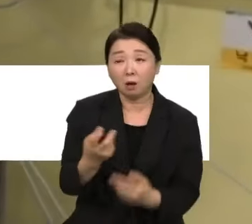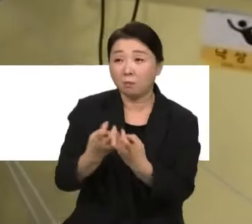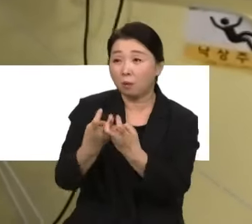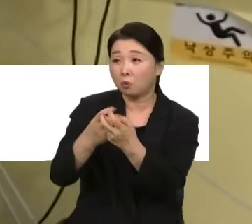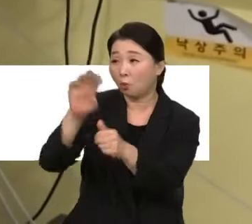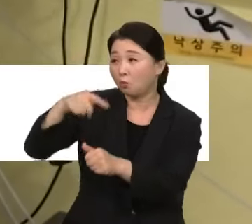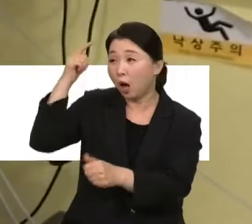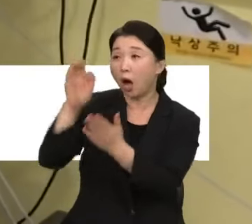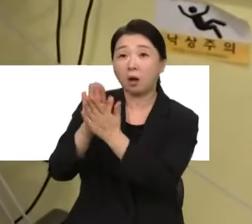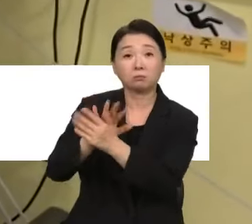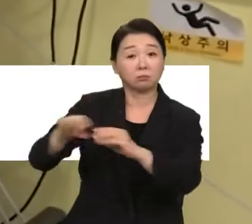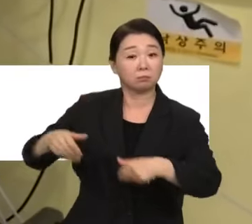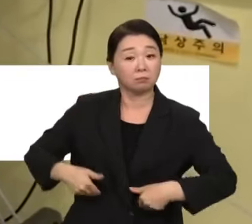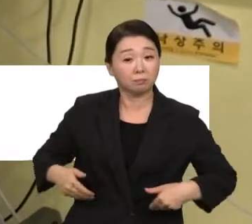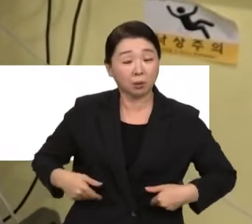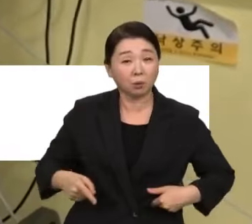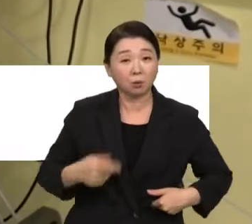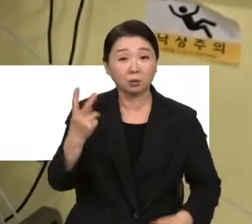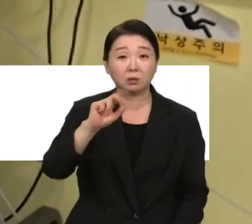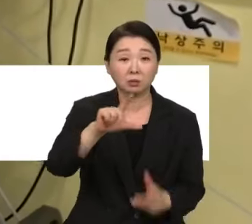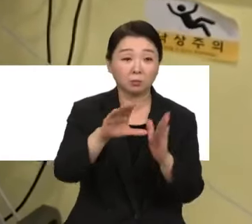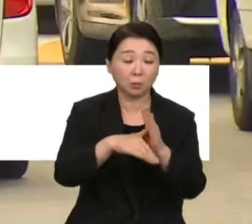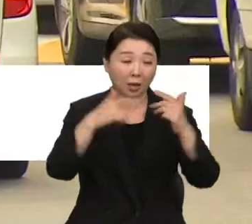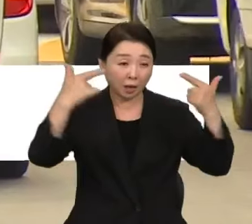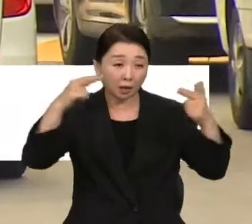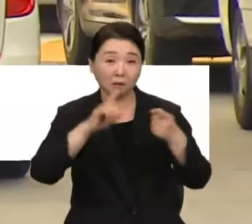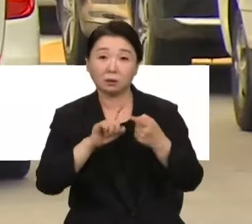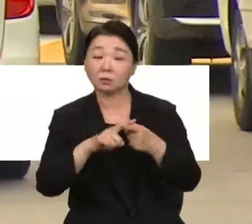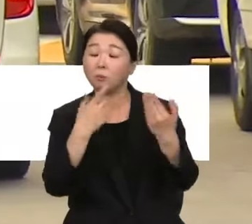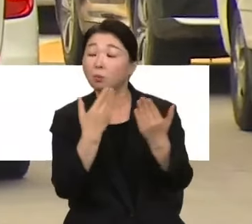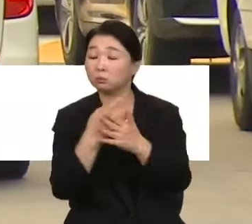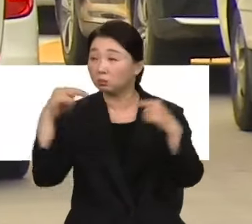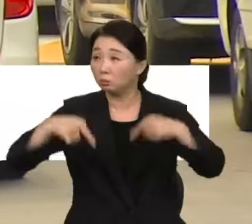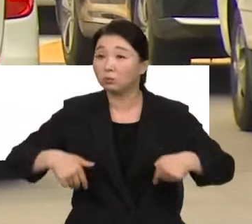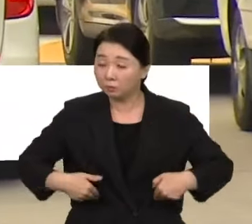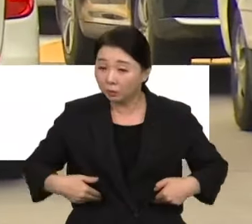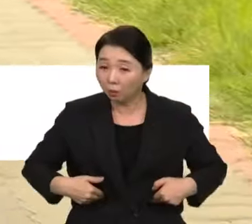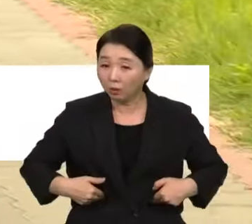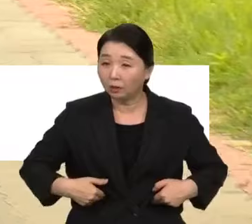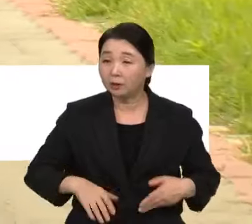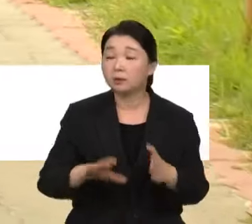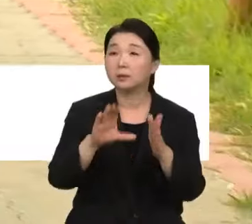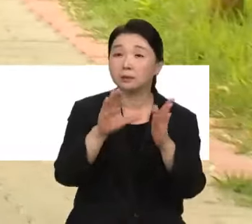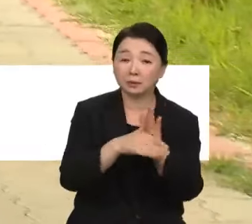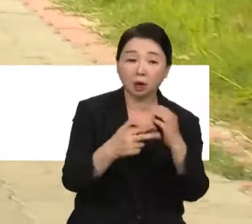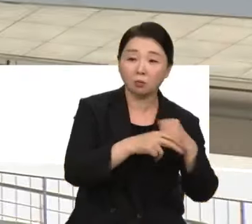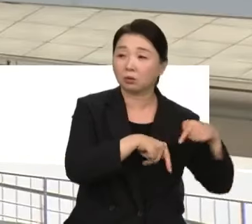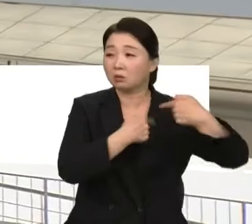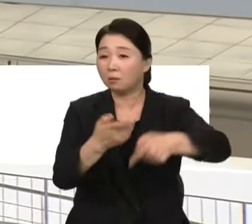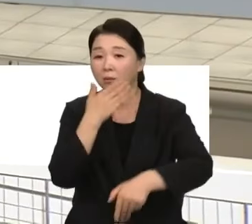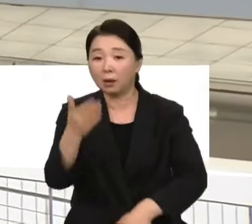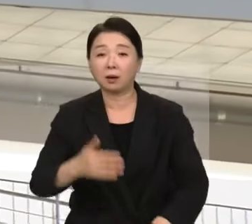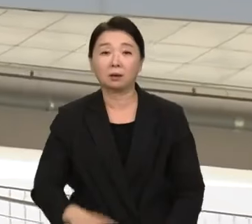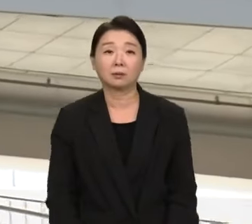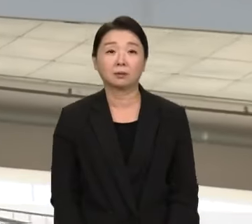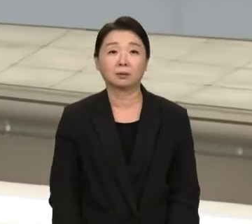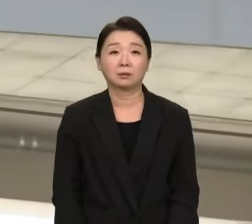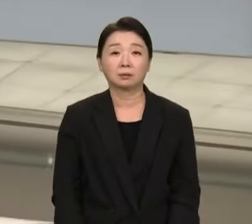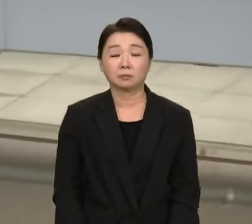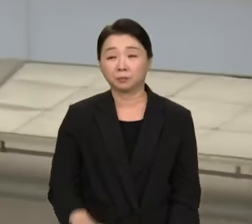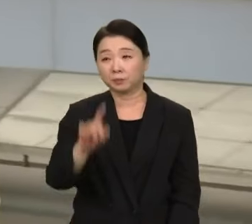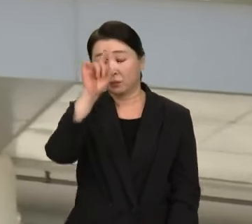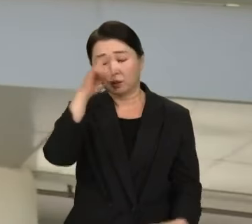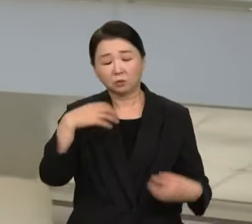찾아야죠. 2025학년도 정원에 대해서도 논의가 가능해야 일단 가서 얘기를 할 거 아니에요. 하지만